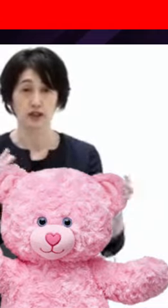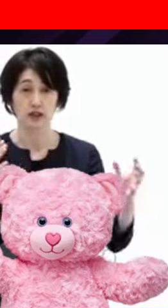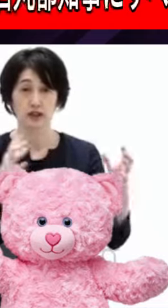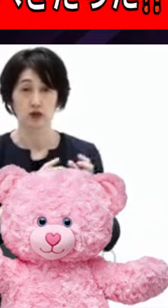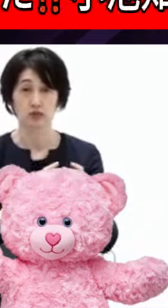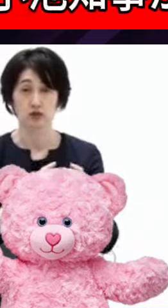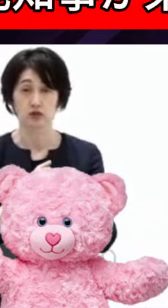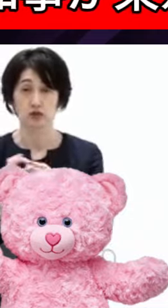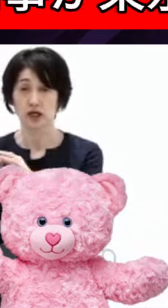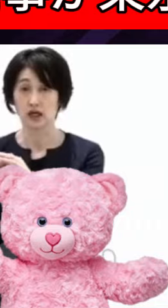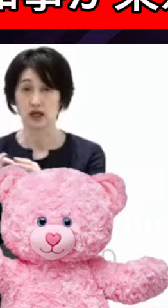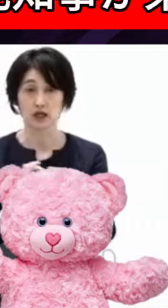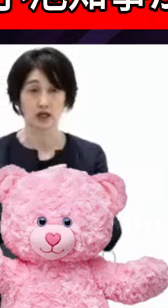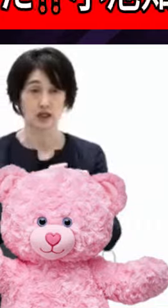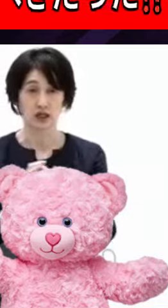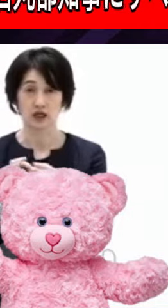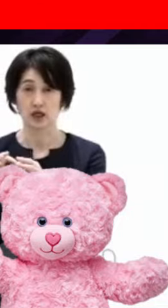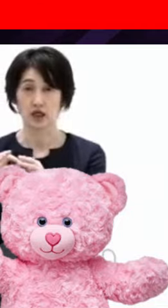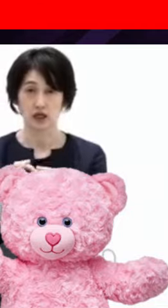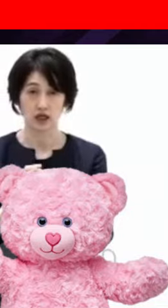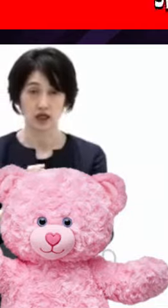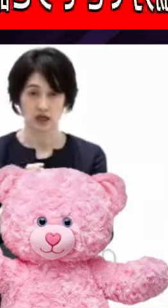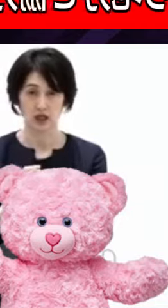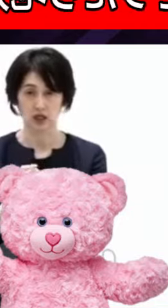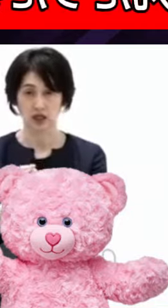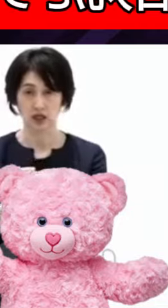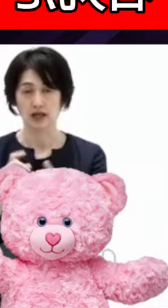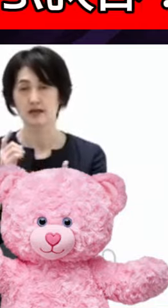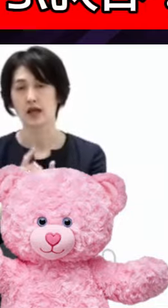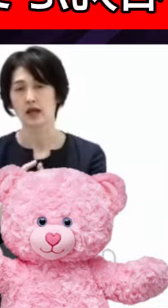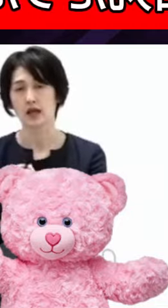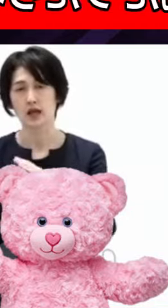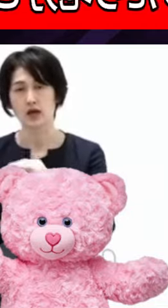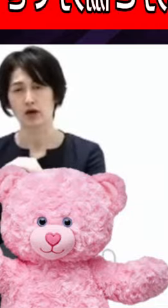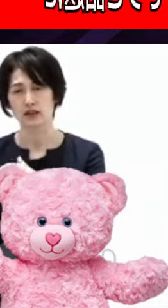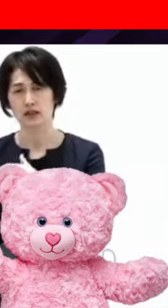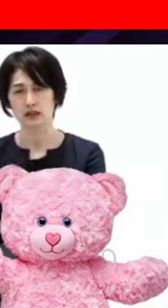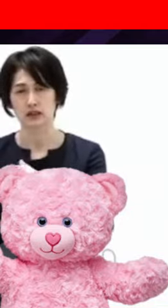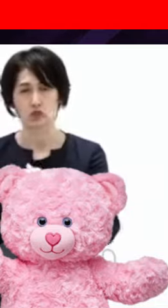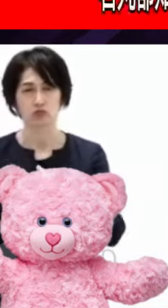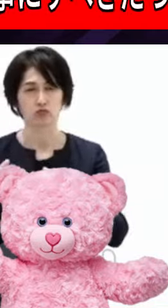、続いていって、なかなかその東京側の